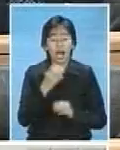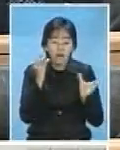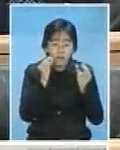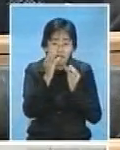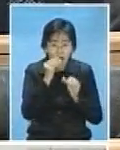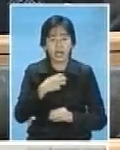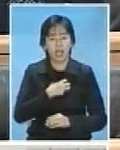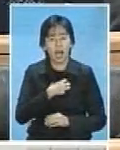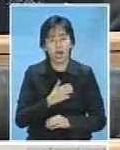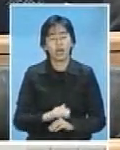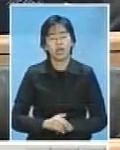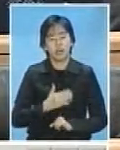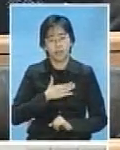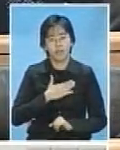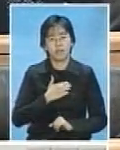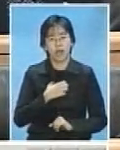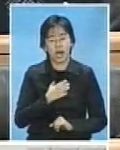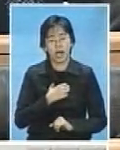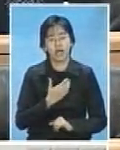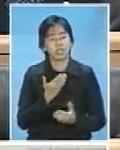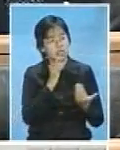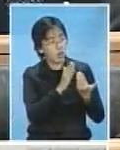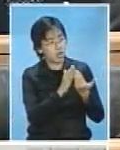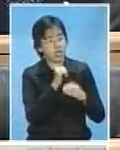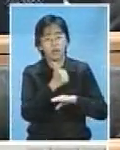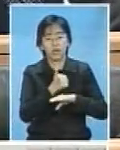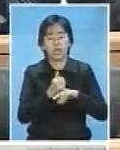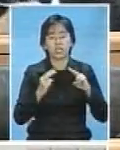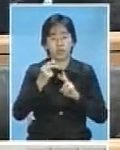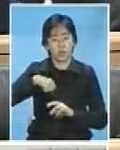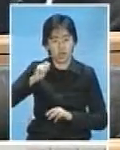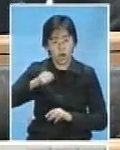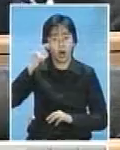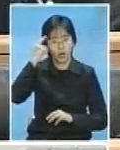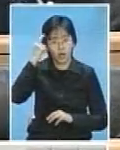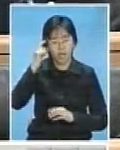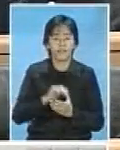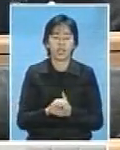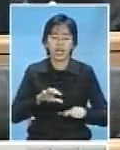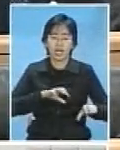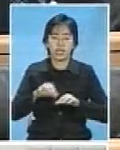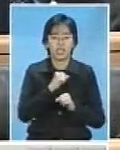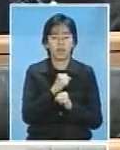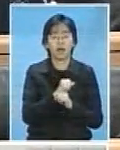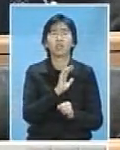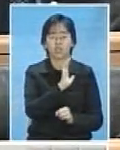พวกกระผมก็จะให้ท่านประธานผ่านไปยังท่านรัฐมนตรีได้รับทราบนะครับว่าการบริหารราชการ